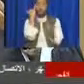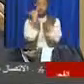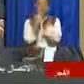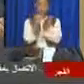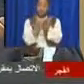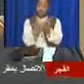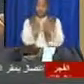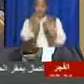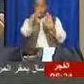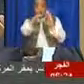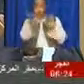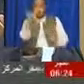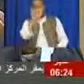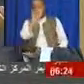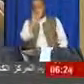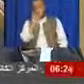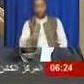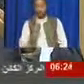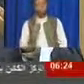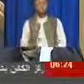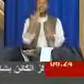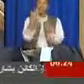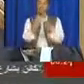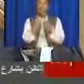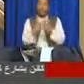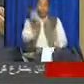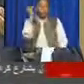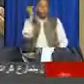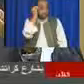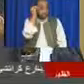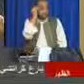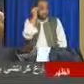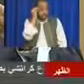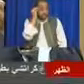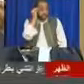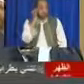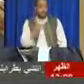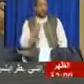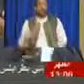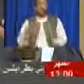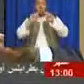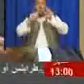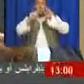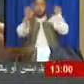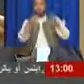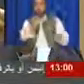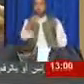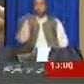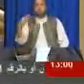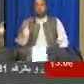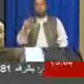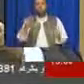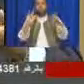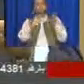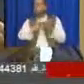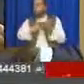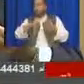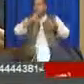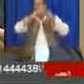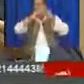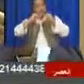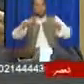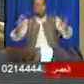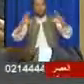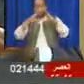لولو العزم الا من اختصهم الله بهذا الفضل فلا بد ان يتذكروا هذه المسائل لان الدنيا تنتهي سريعا والامور